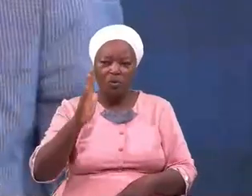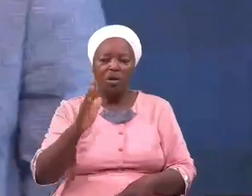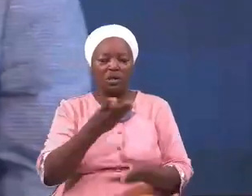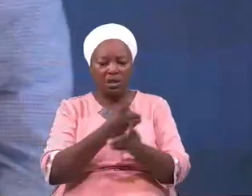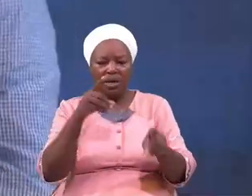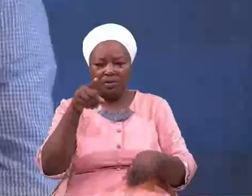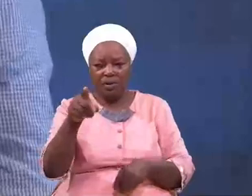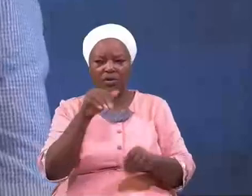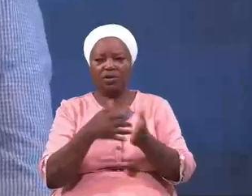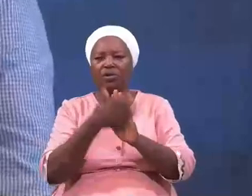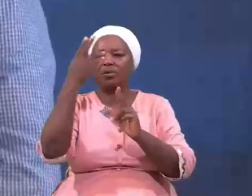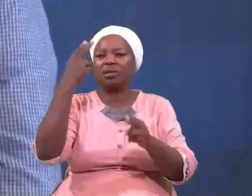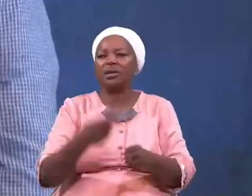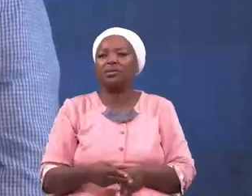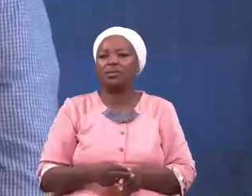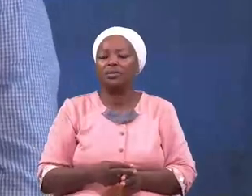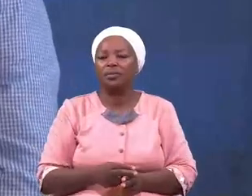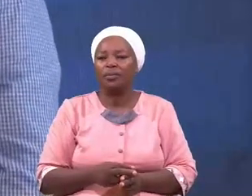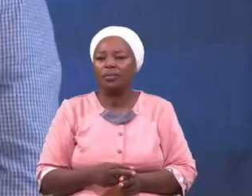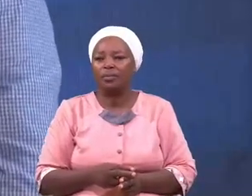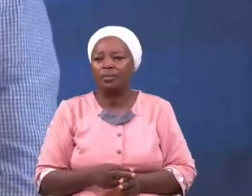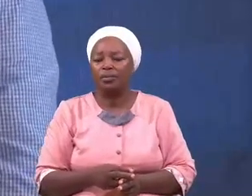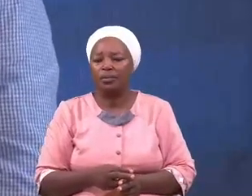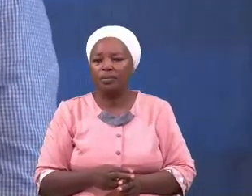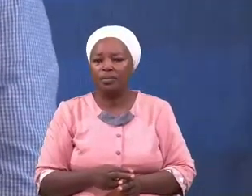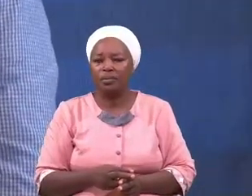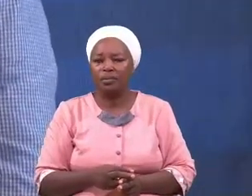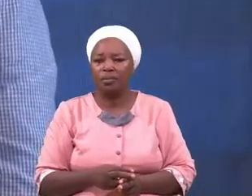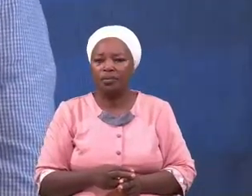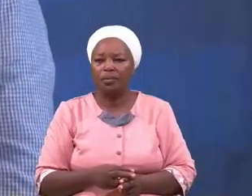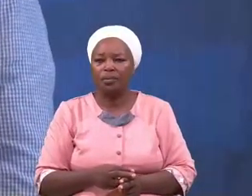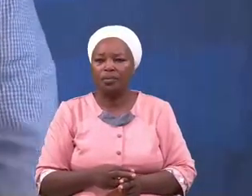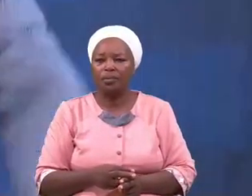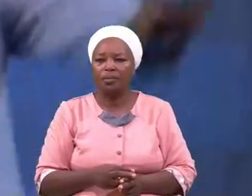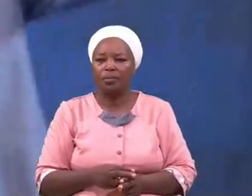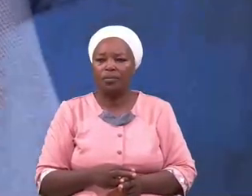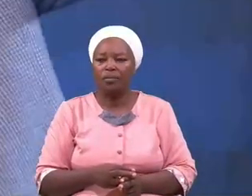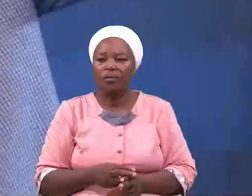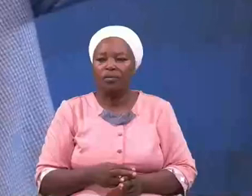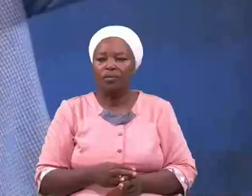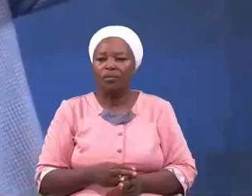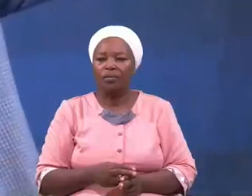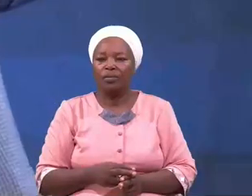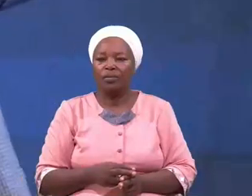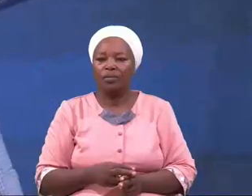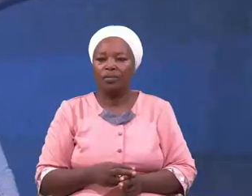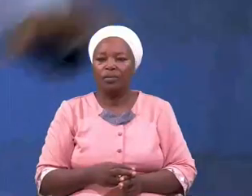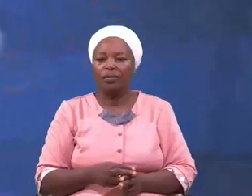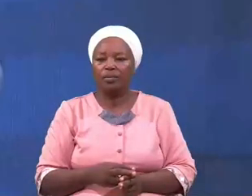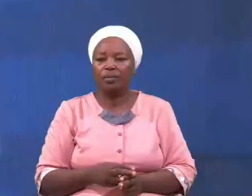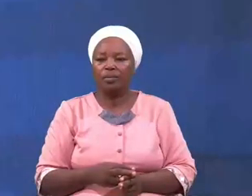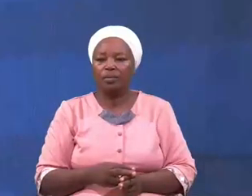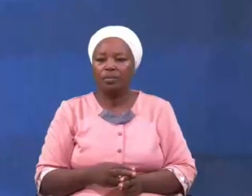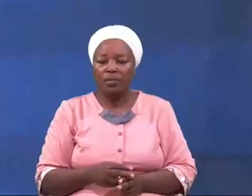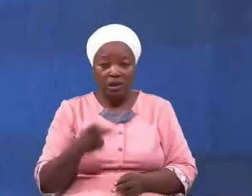si vous étiez la seule personne dans le monde et que vous personnalisez la promesse de Dieu, Dieu vous guérira.